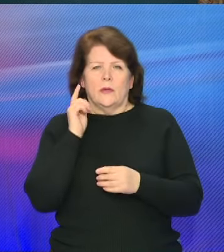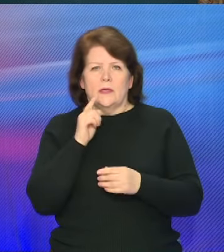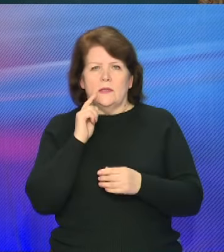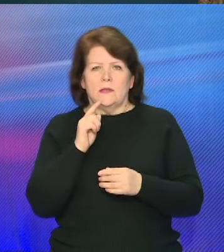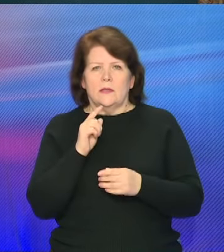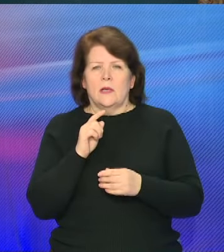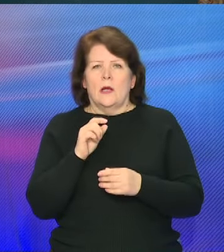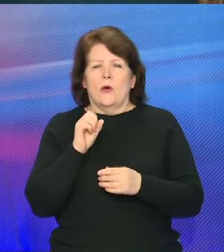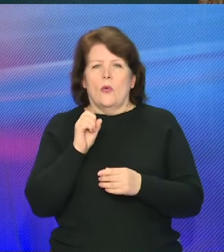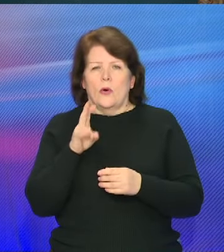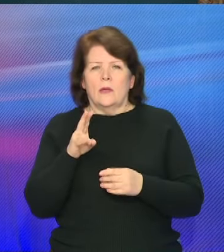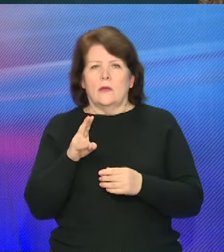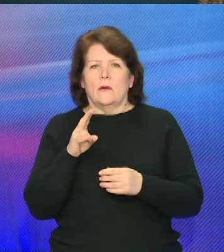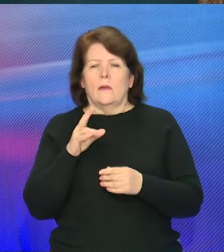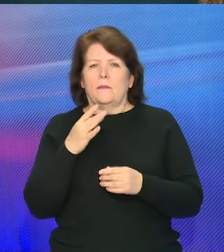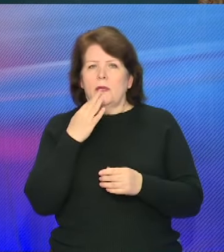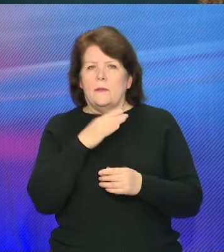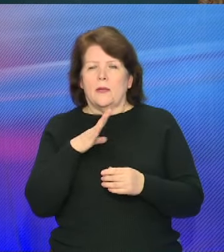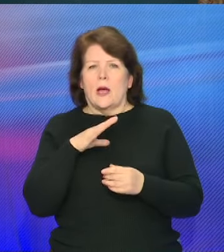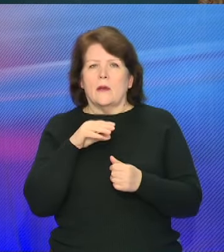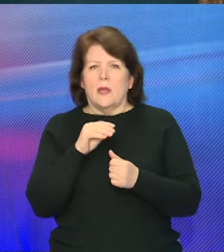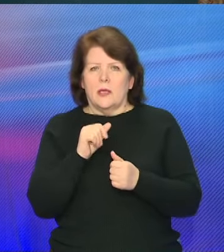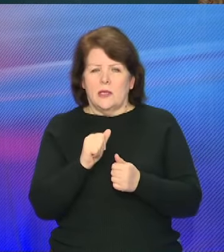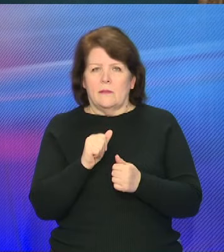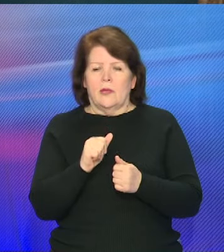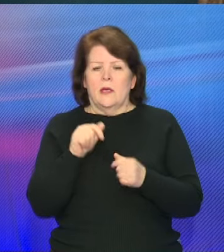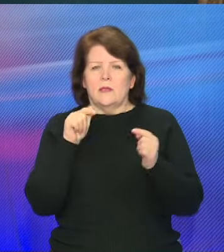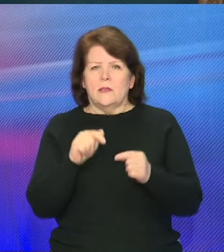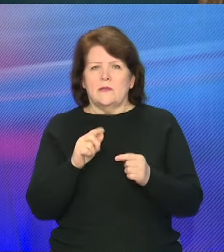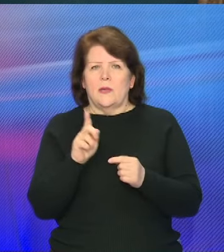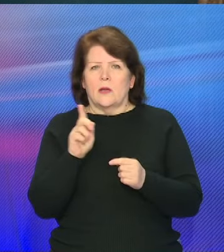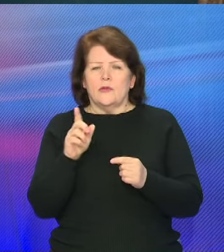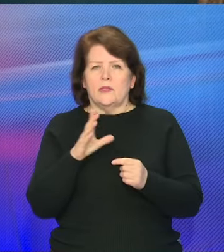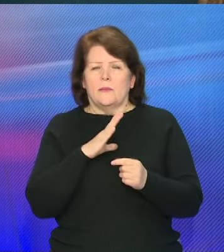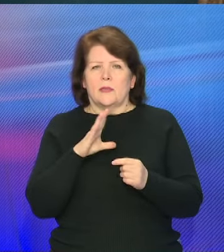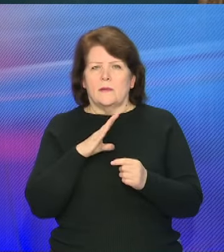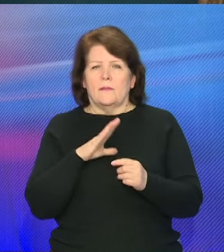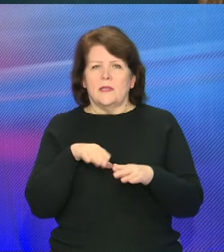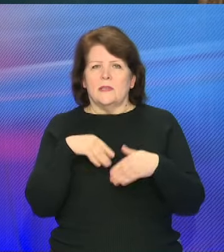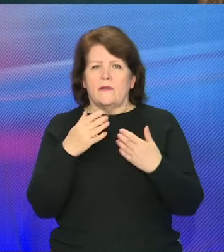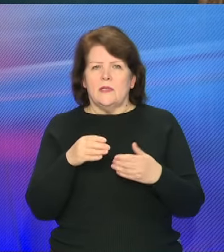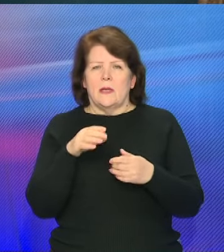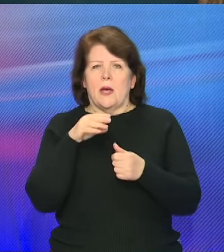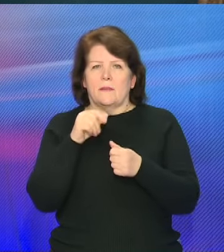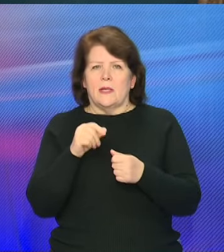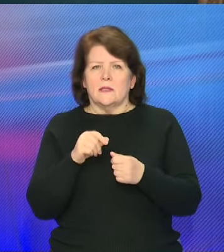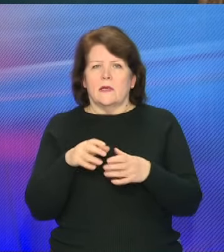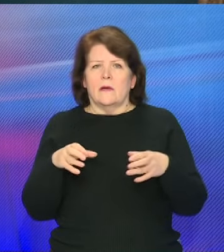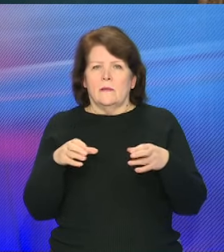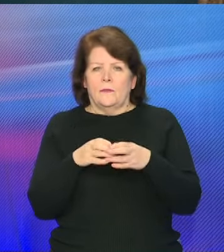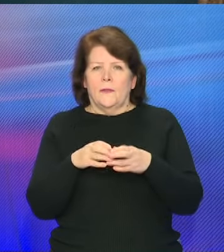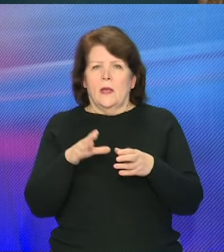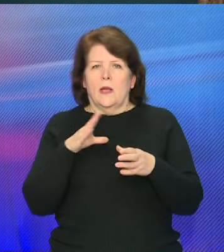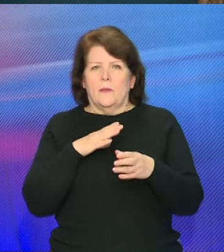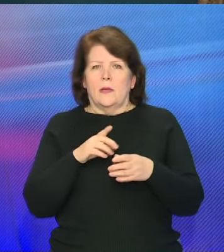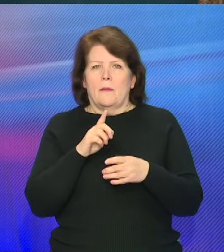был армянином, тут в Беларуси был достаточно известным представником армянской супольности, ну и, конечно, стал